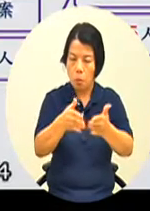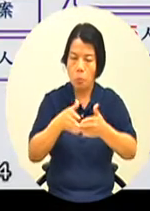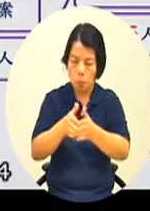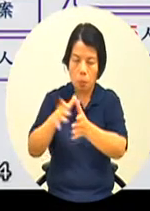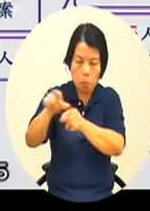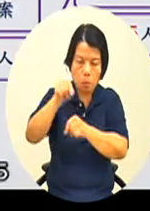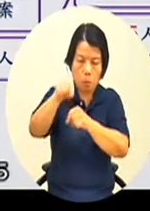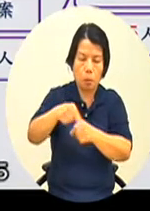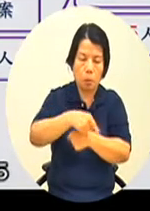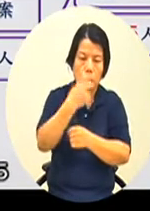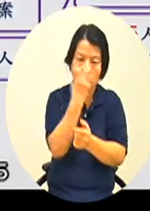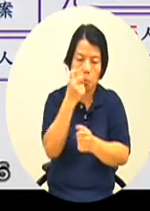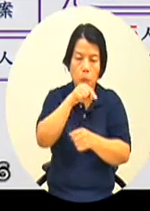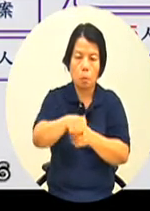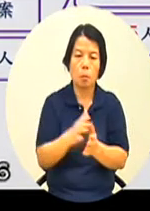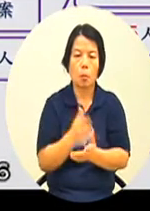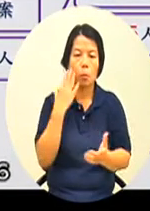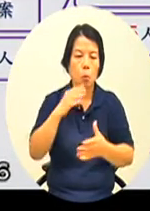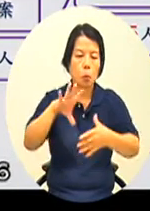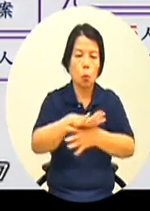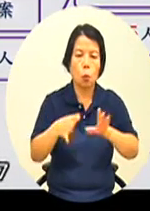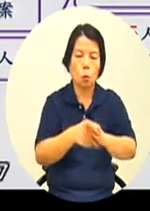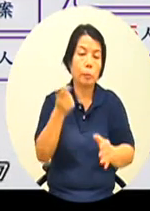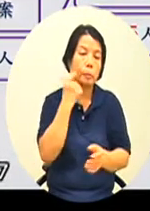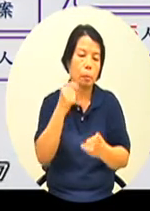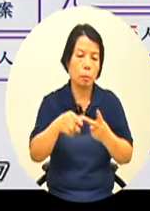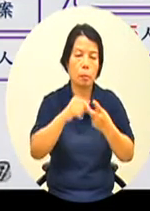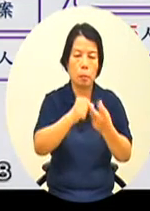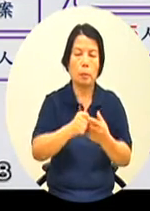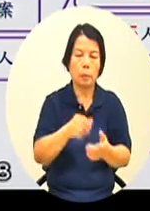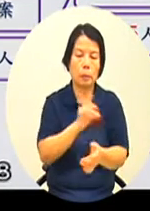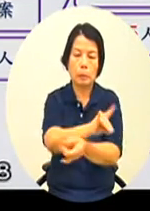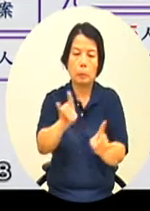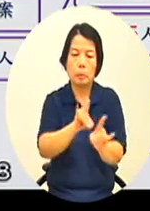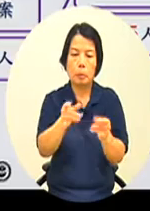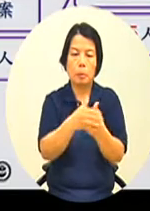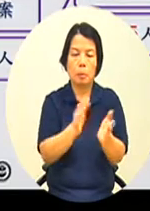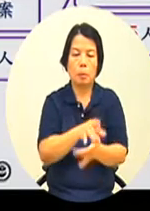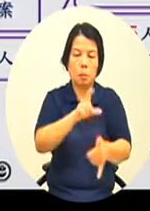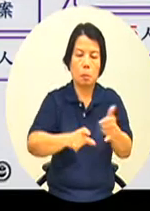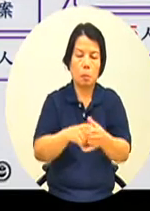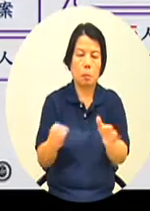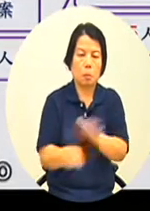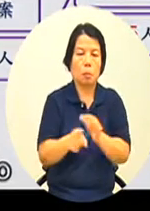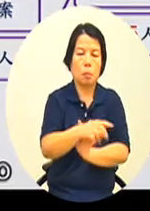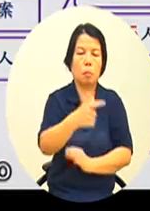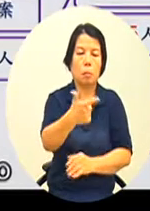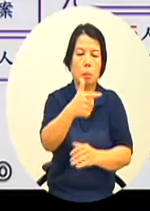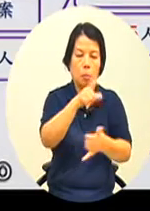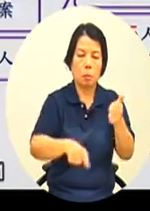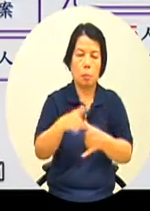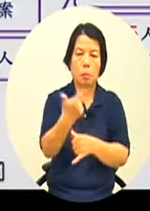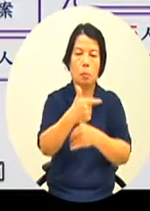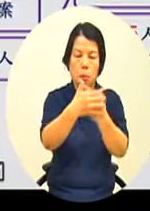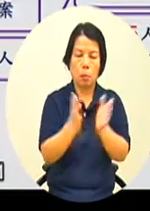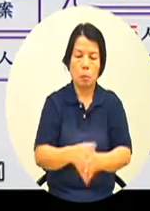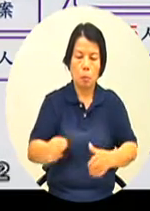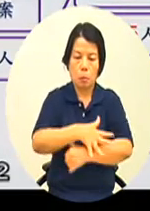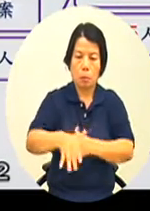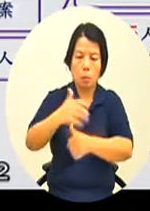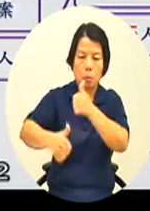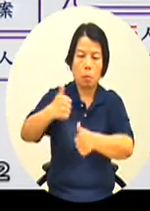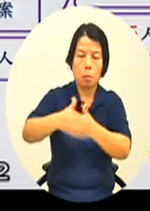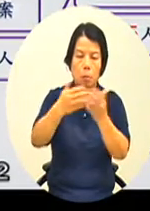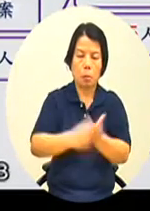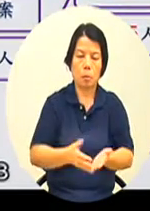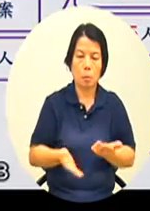违反政务采购法和伪造文书、诈欺等不法案件有6件。我们查处结果由各机关牵扯机关所长来移